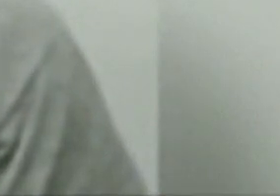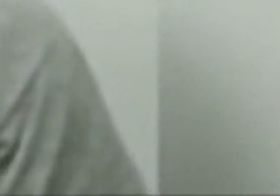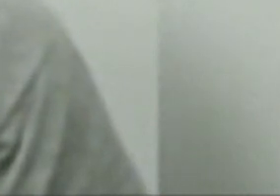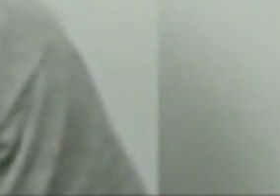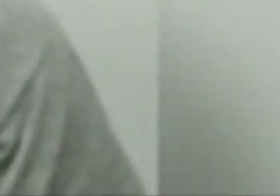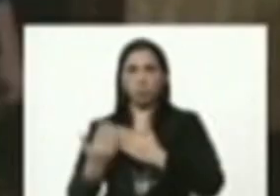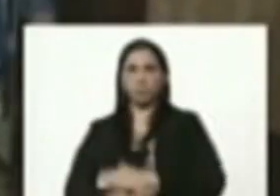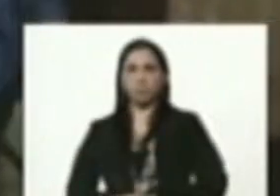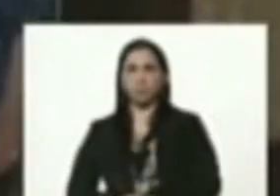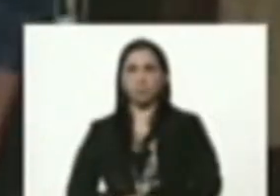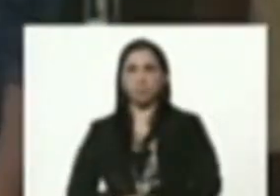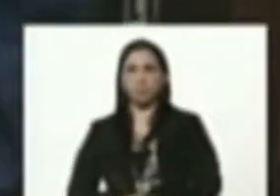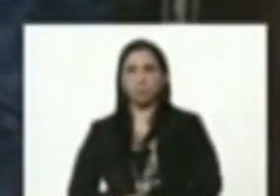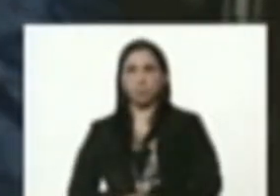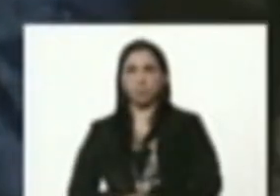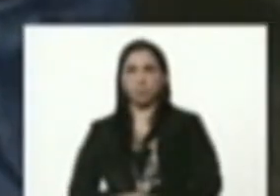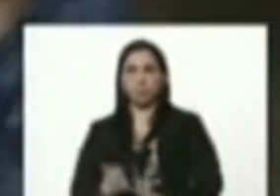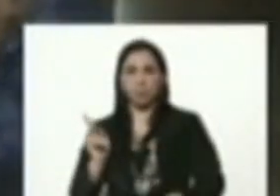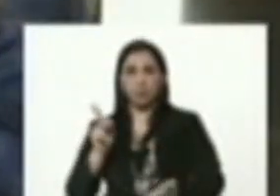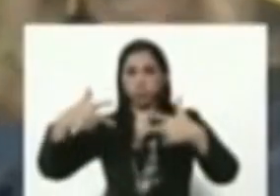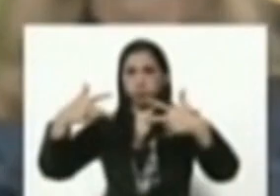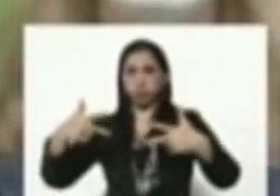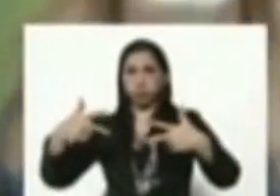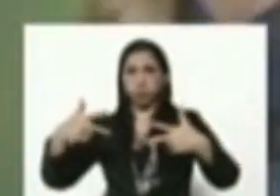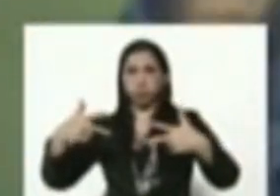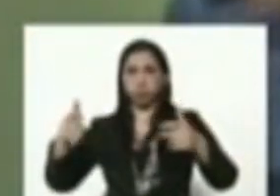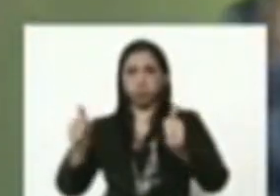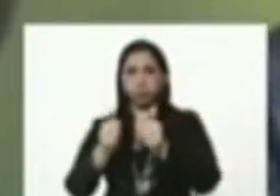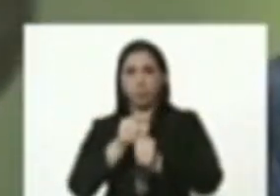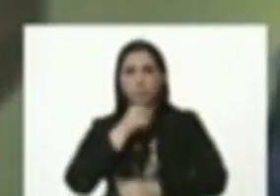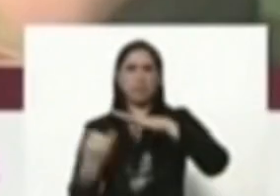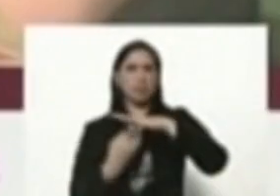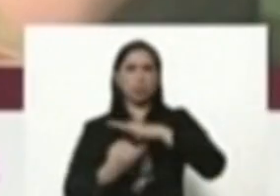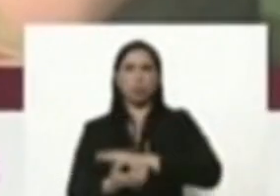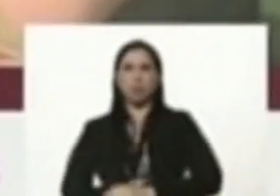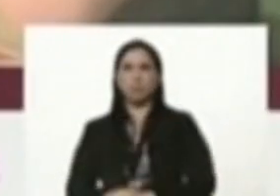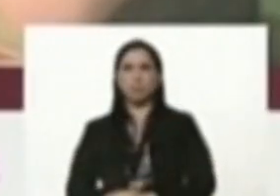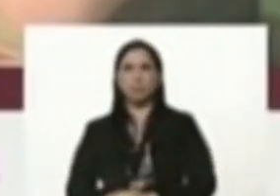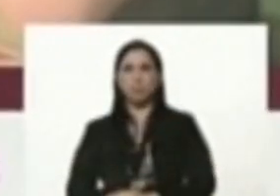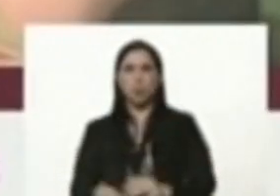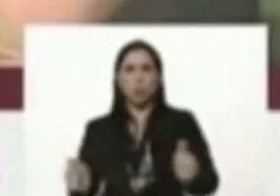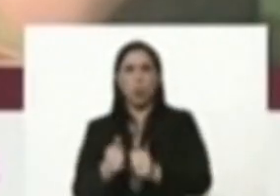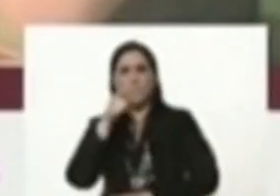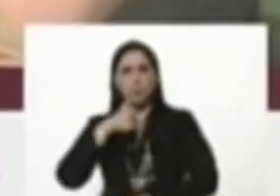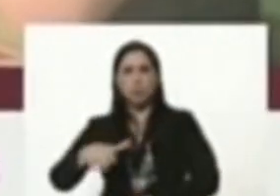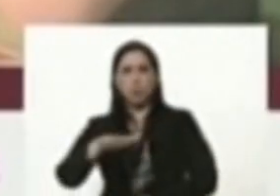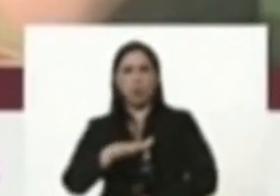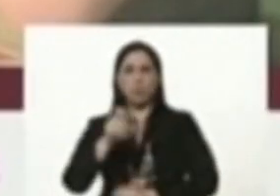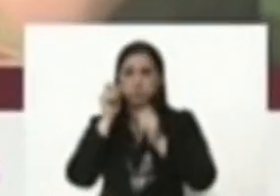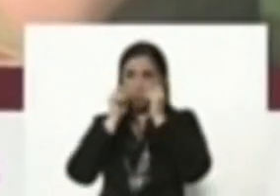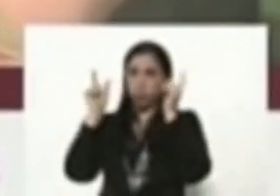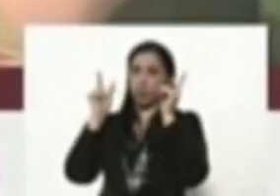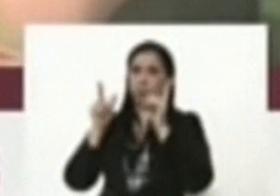elrabolják az elnököt. Nicolás Maduro kijelentette, miután a zsoldosok beismerő vallomást tettek, egy tisztességes eljárás keretében elítélik